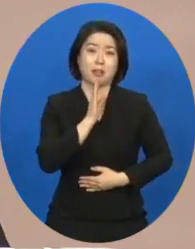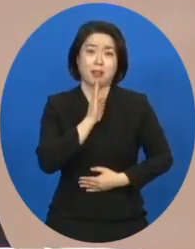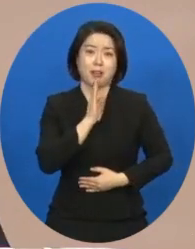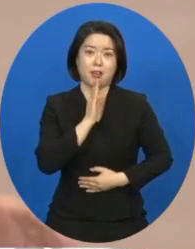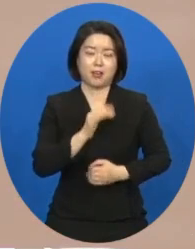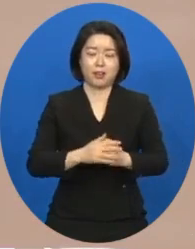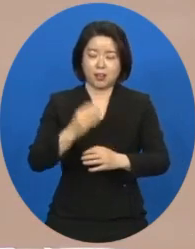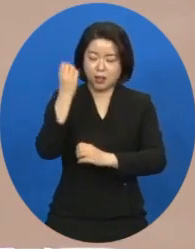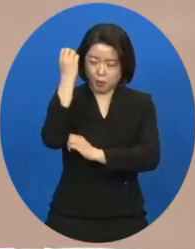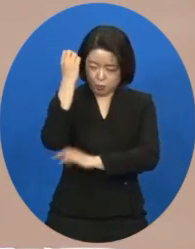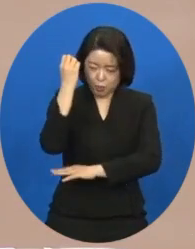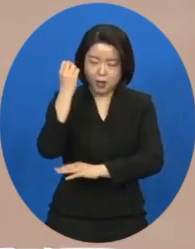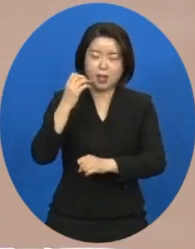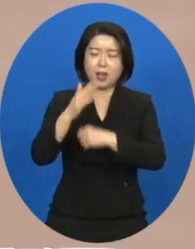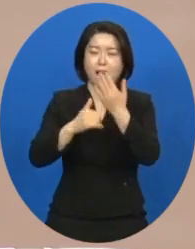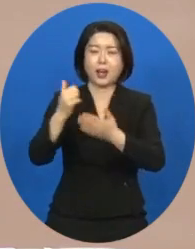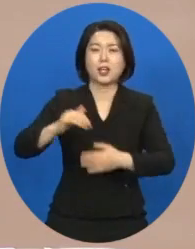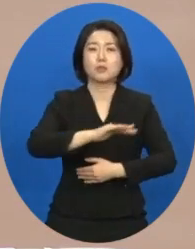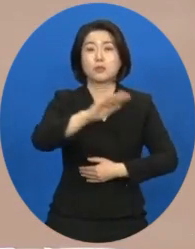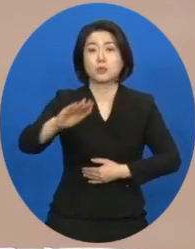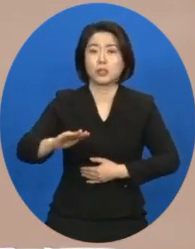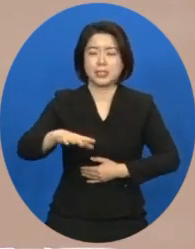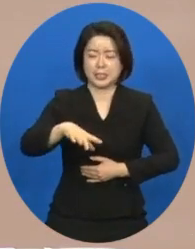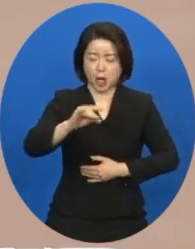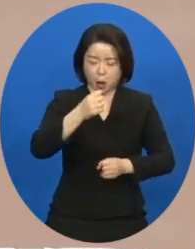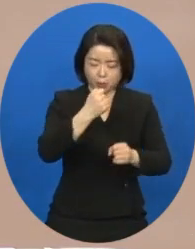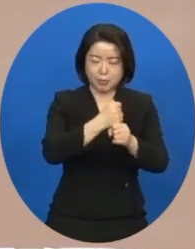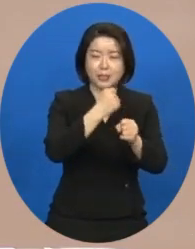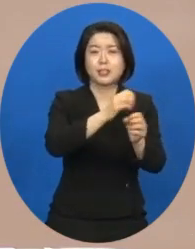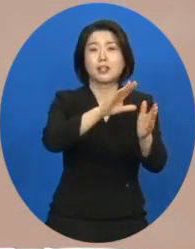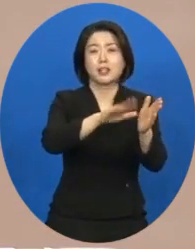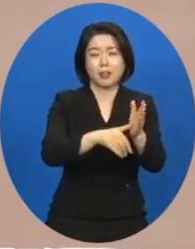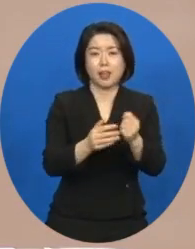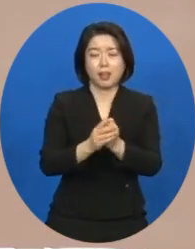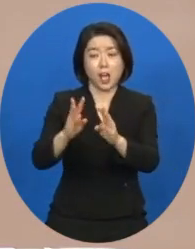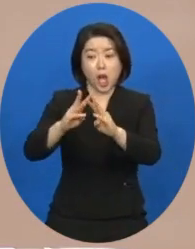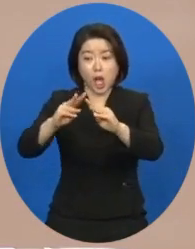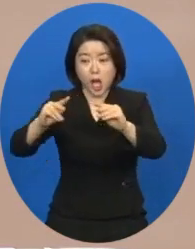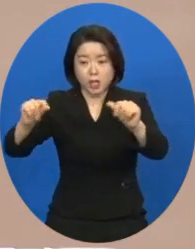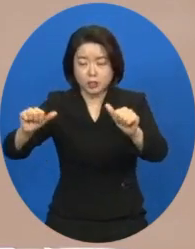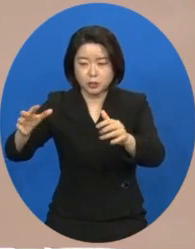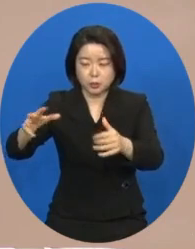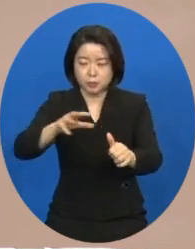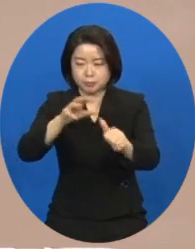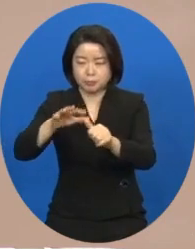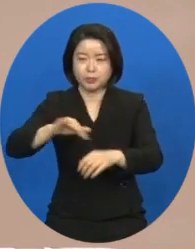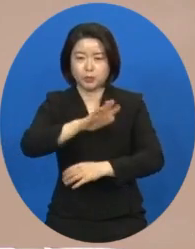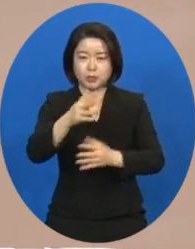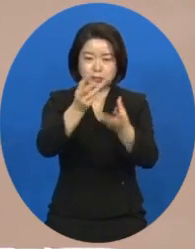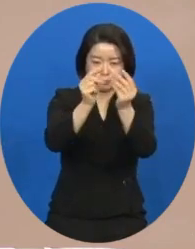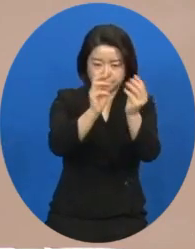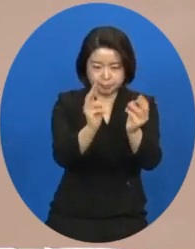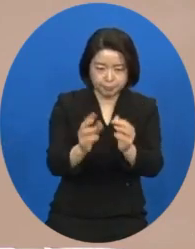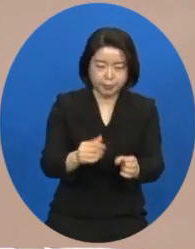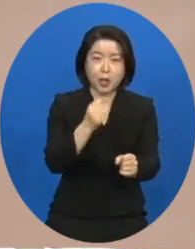본래 하나님이 우리를 창조하실 때 흙으로 우리를 빚으시고 그리고 우리